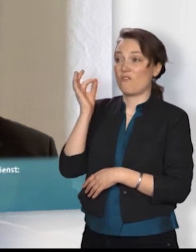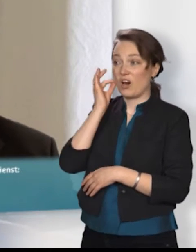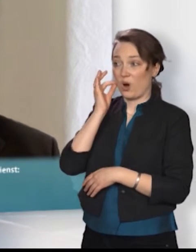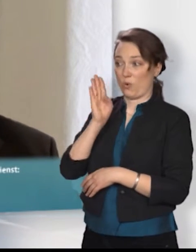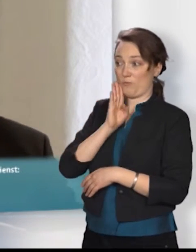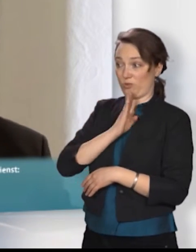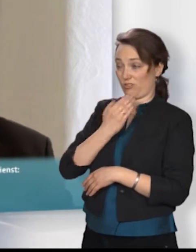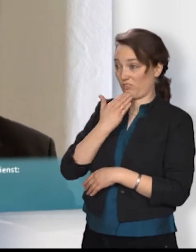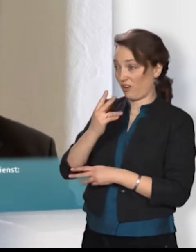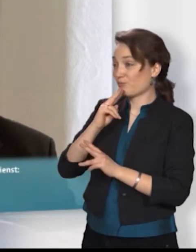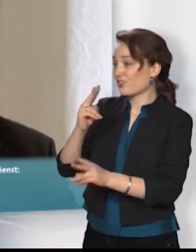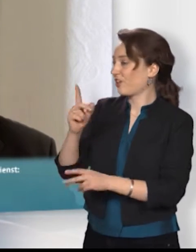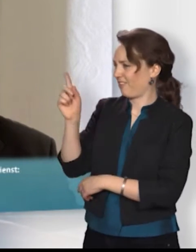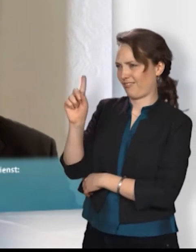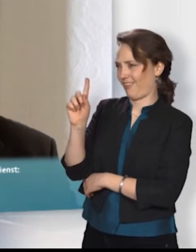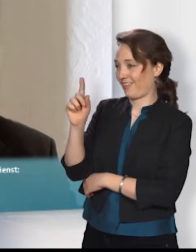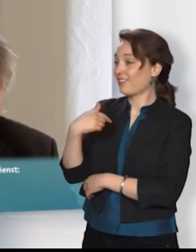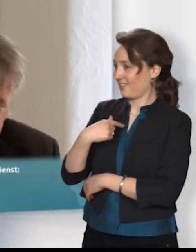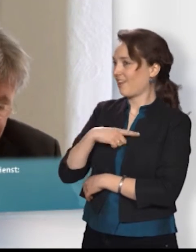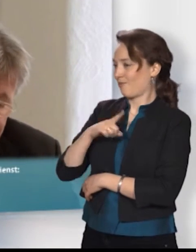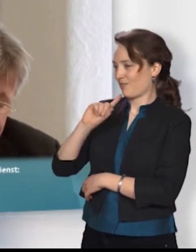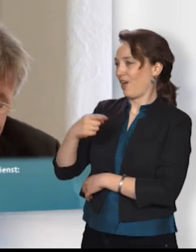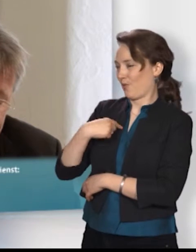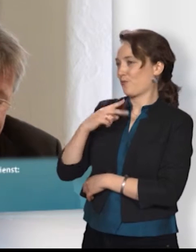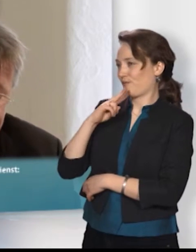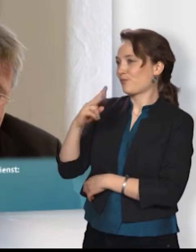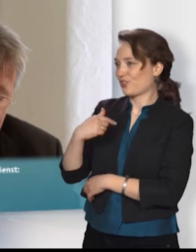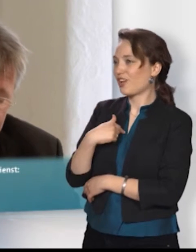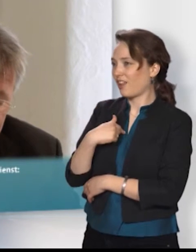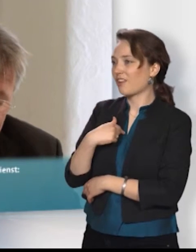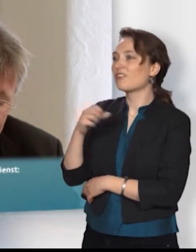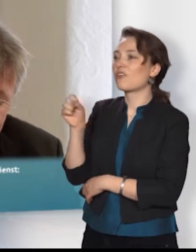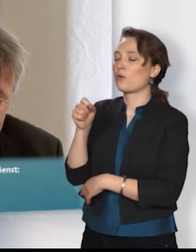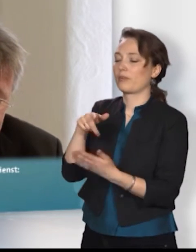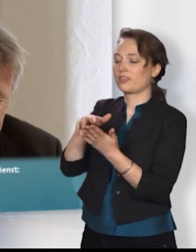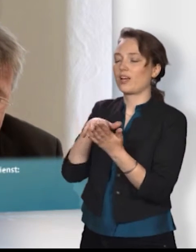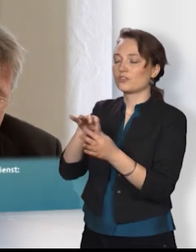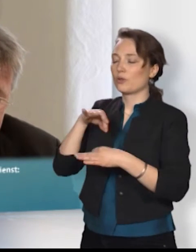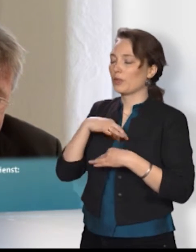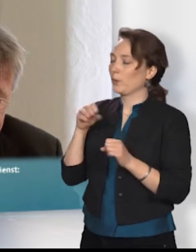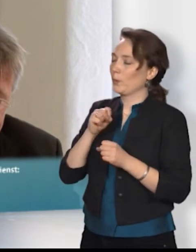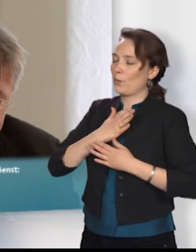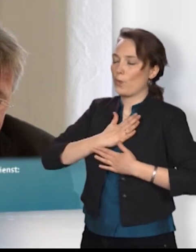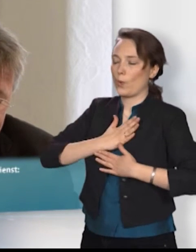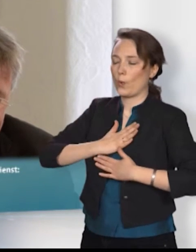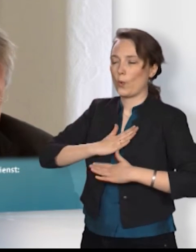werde selbst auch zu den Abonnenten gehören, weil mir die Texte einfach sehr gut tun und die